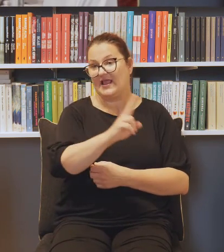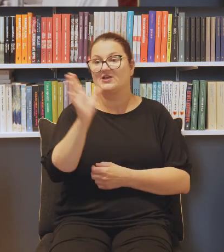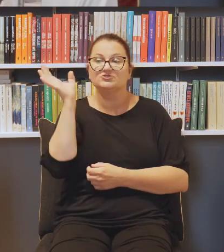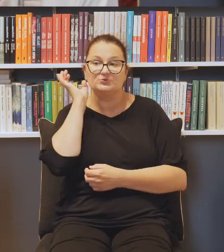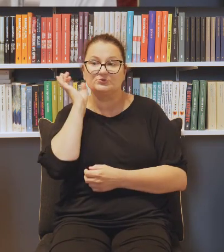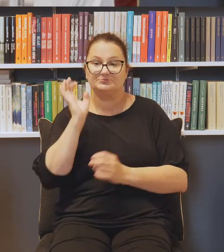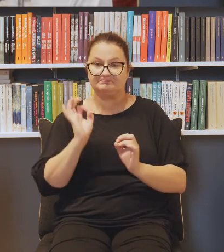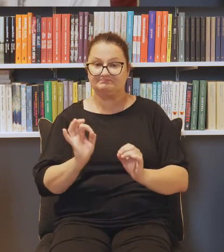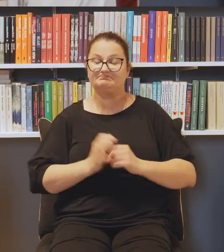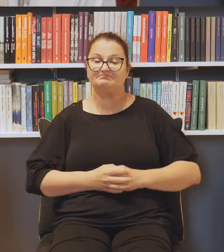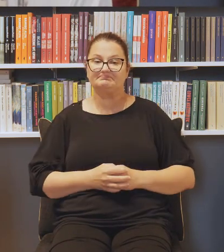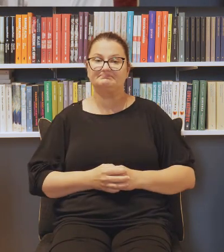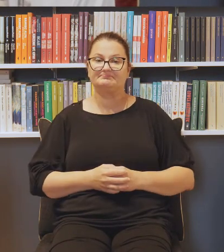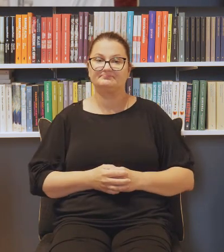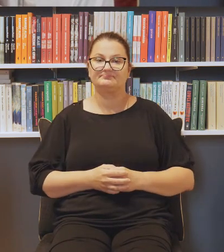słyszeć.